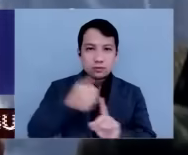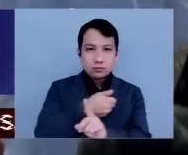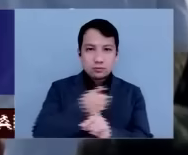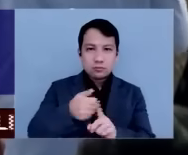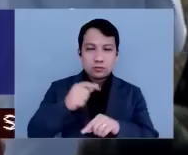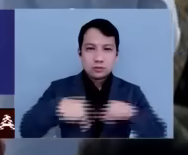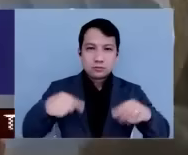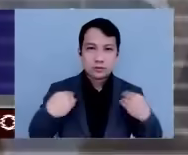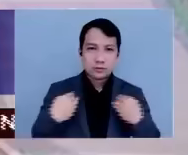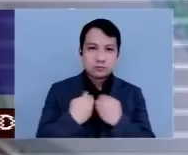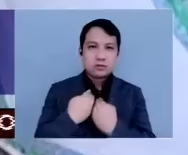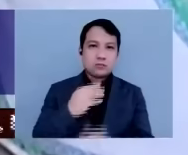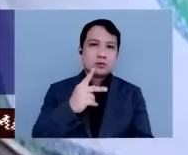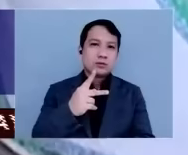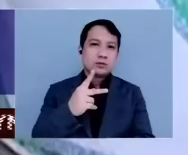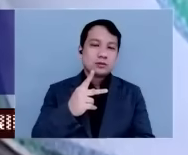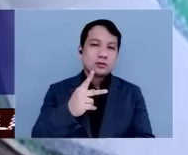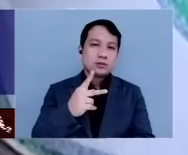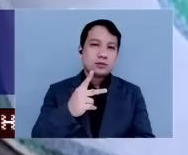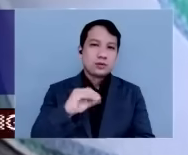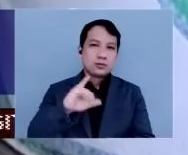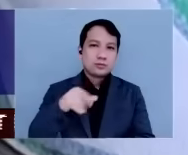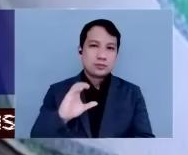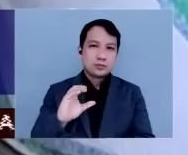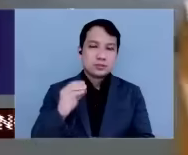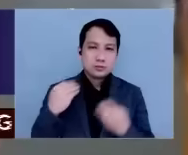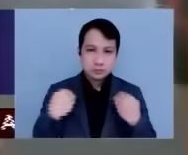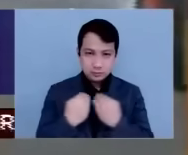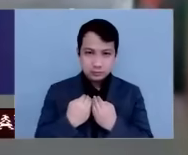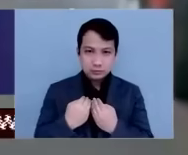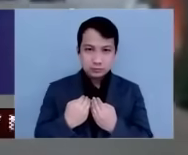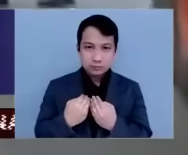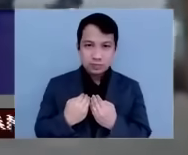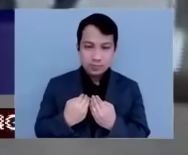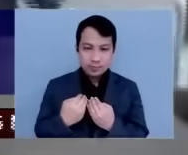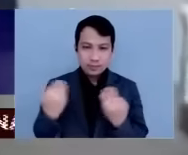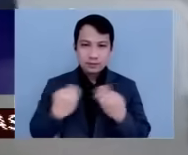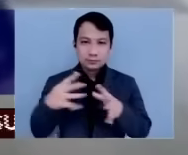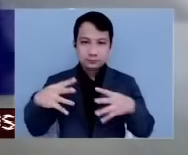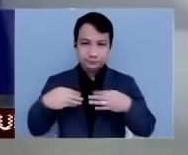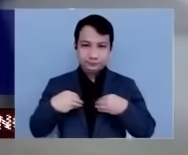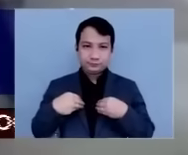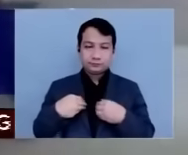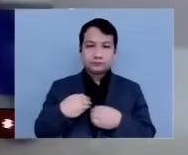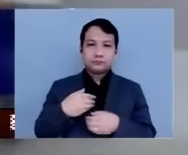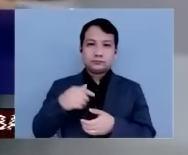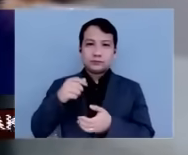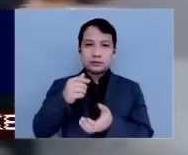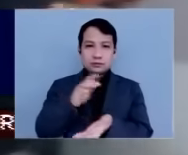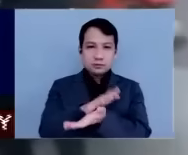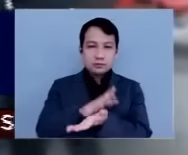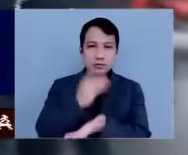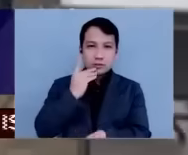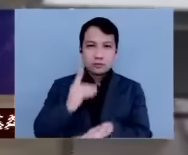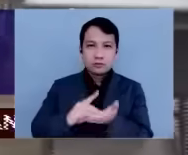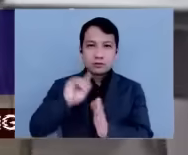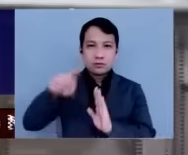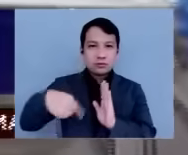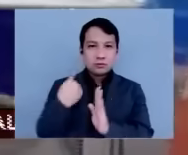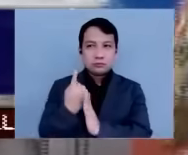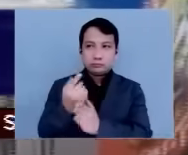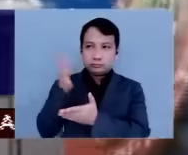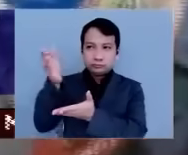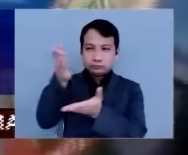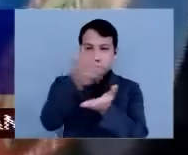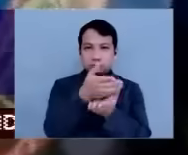ng KOJC. Ang mga miyembro ng KOJC ang tumanggap ng mga arrest warrant. Sa higit isang oras na pag-iikot ng NBI